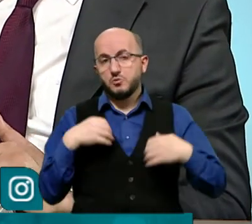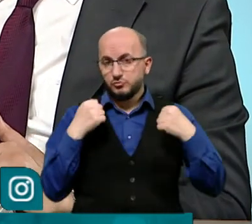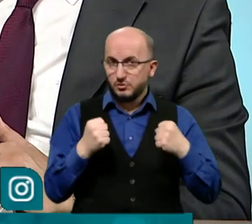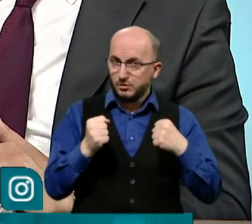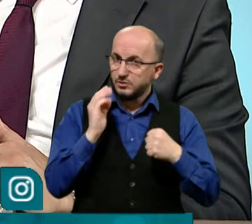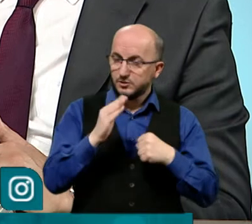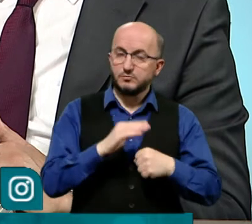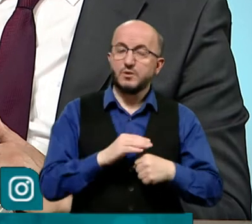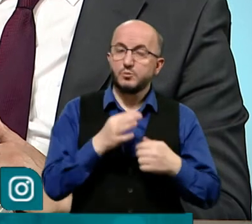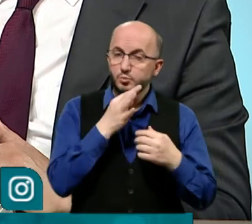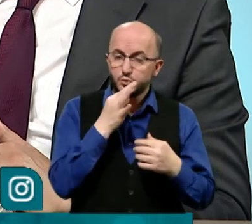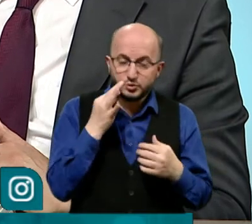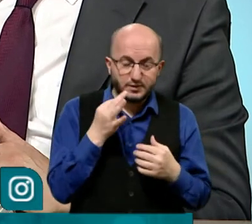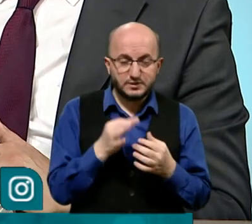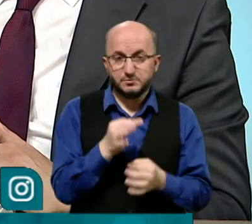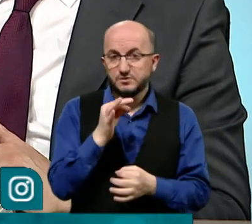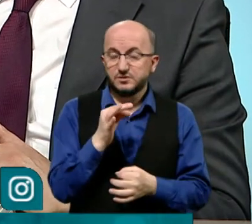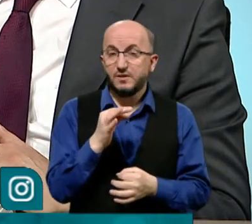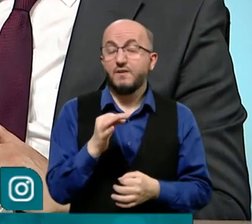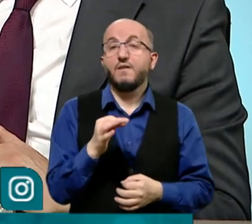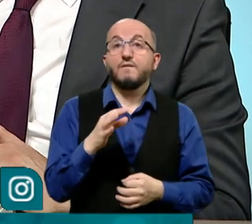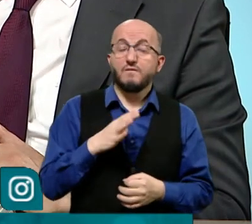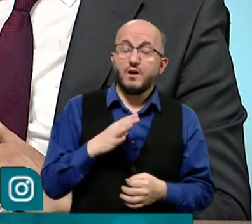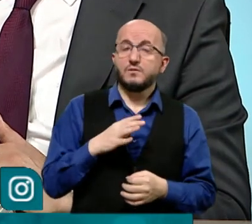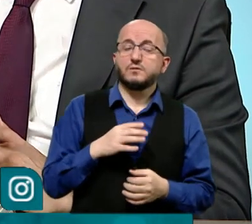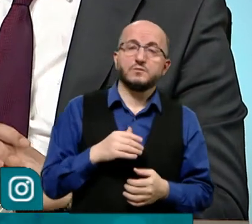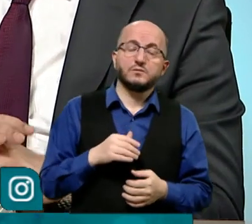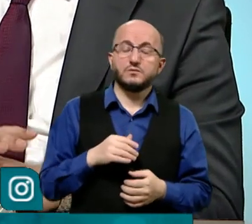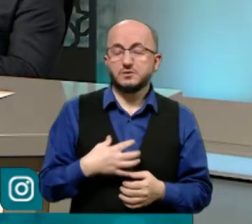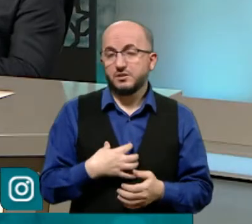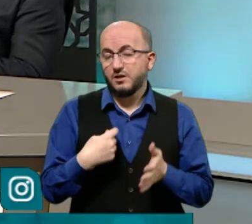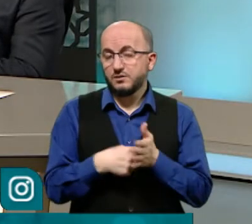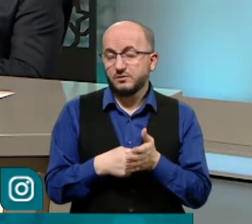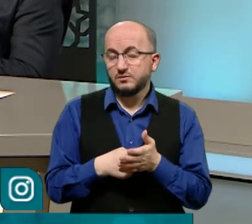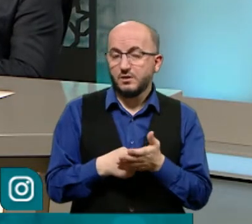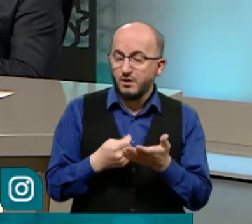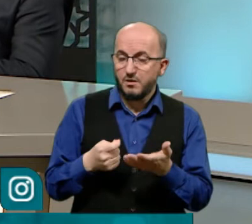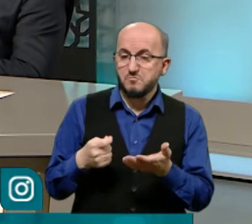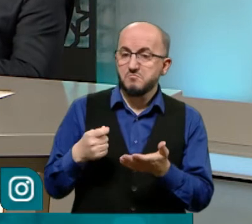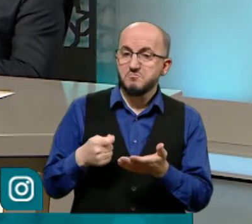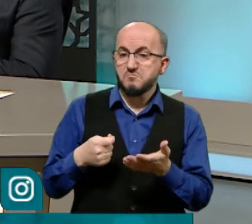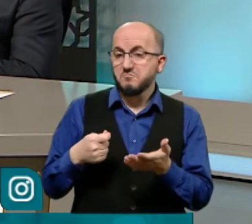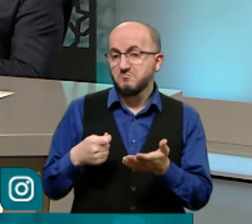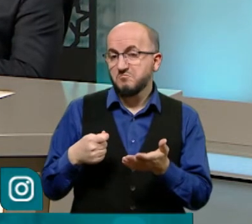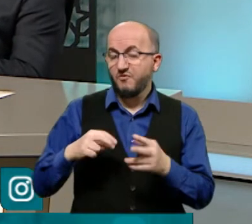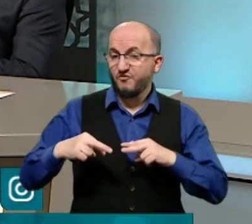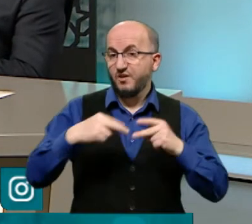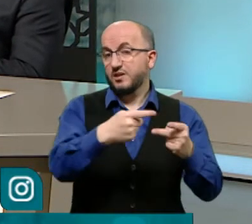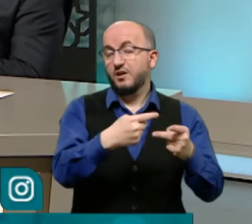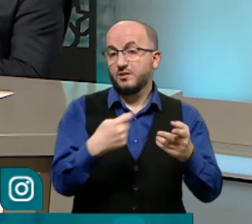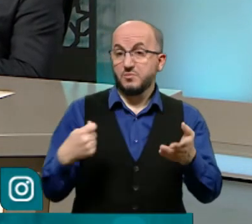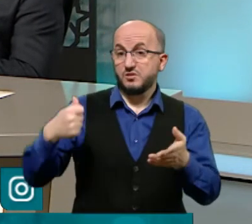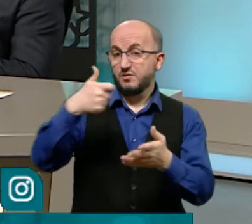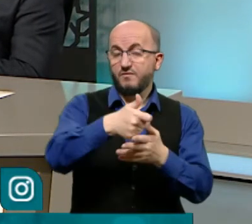gitmeye elverişliyse gider zaten. Gidemiyorsa o zaman kendi adına bulunduğu memleketten